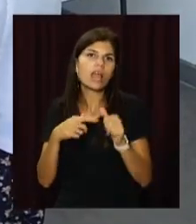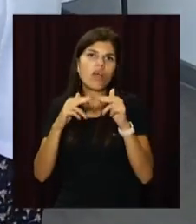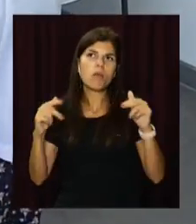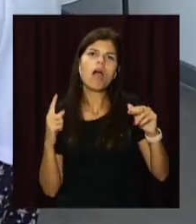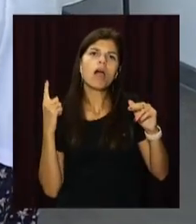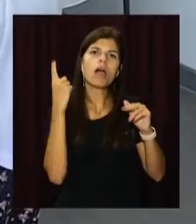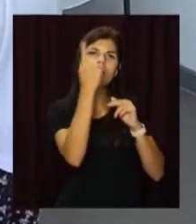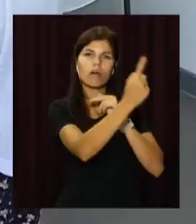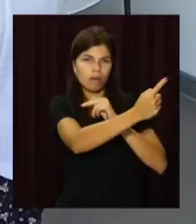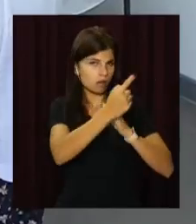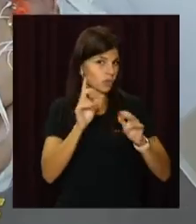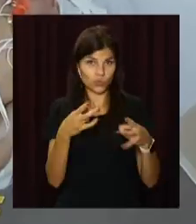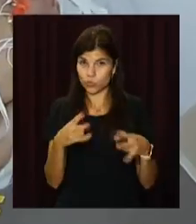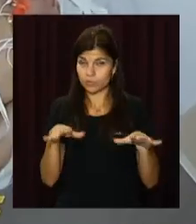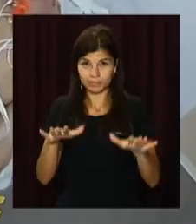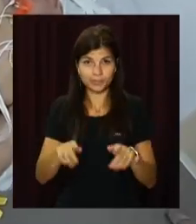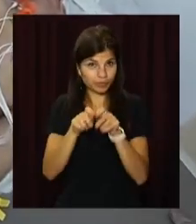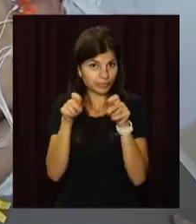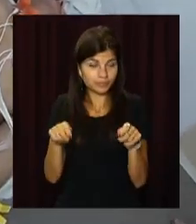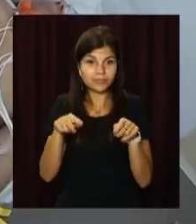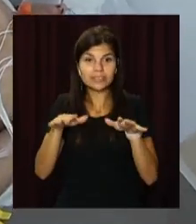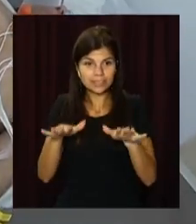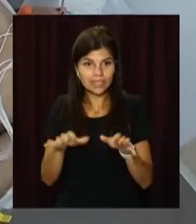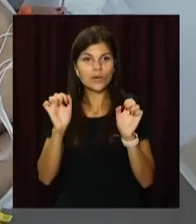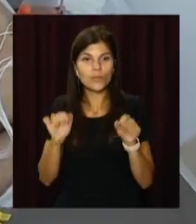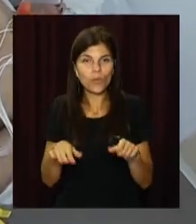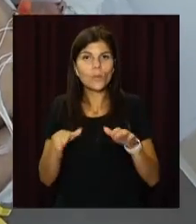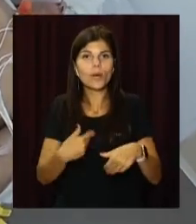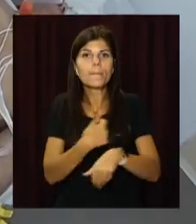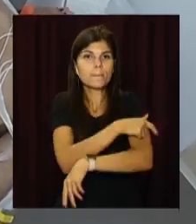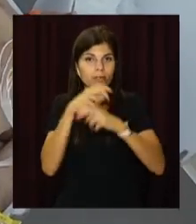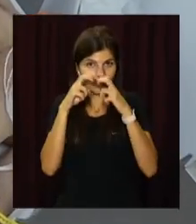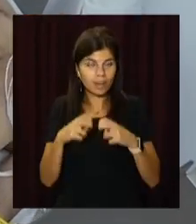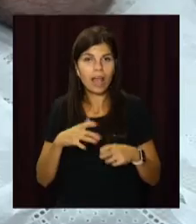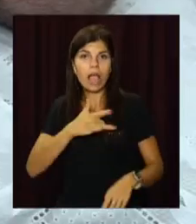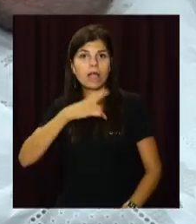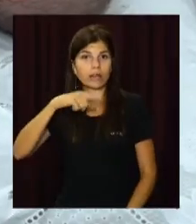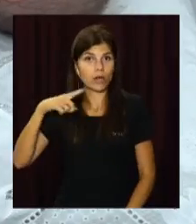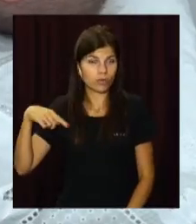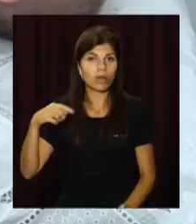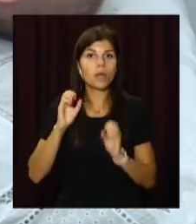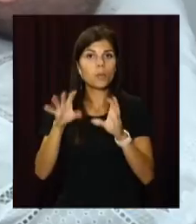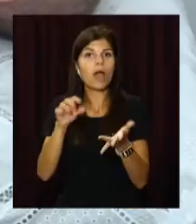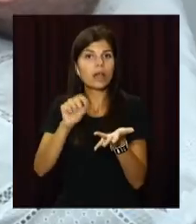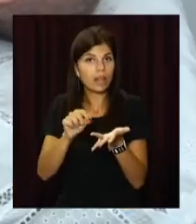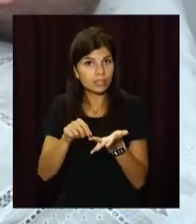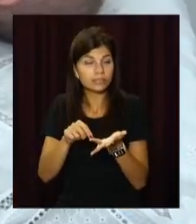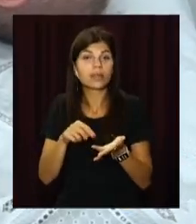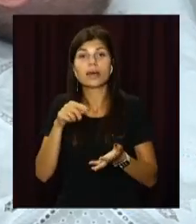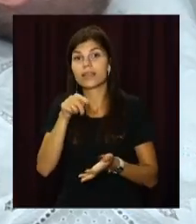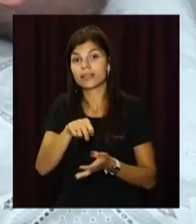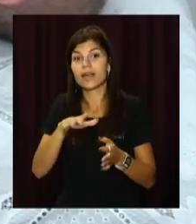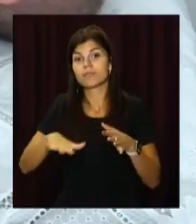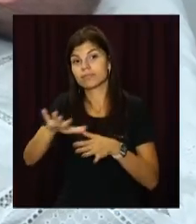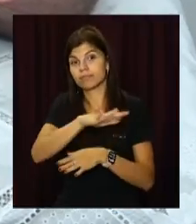на місці можуть пройти медогляд, зробити кардіограму та здати аналізи. Медзаклад оснащений кардіографом та